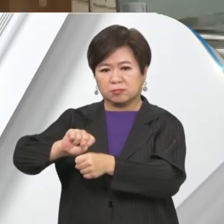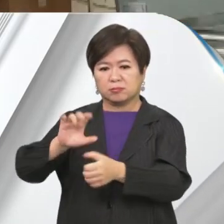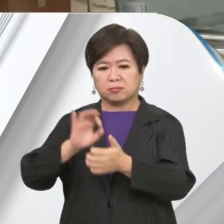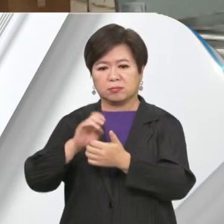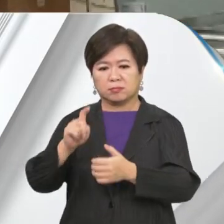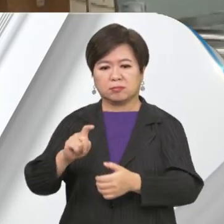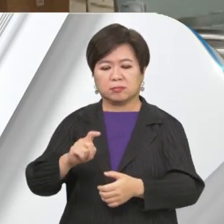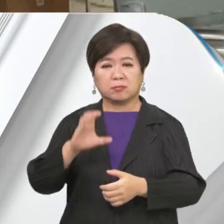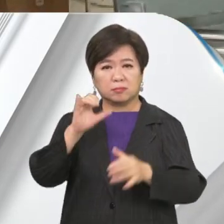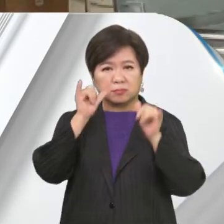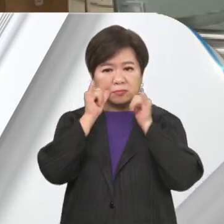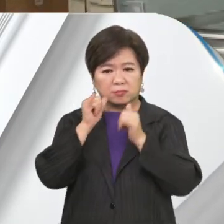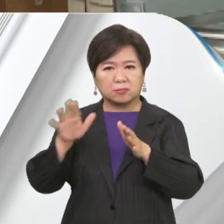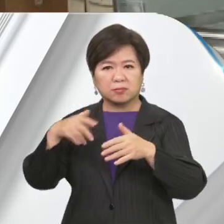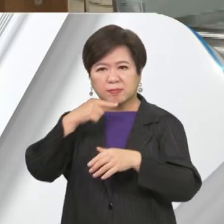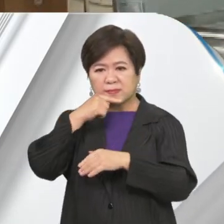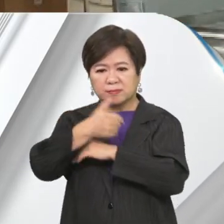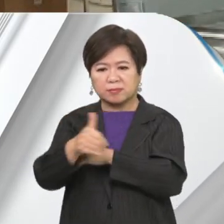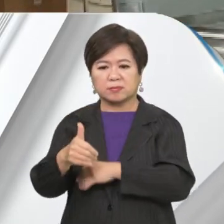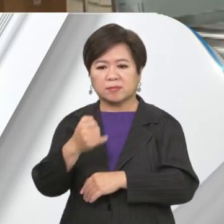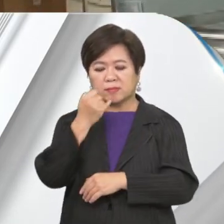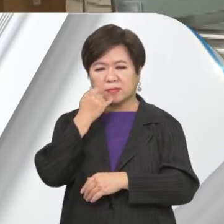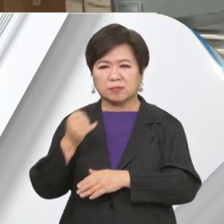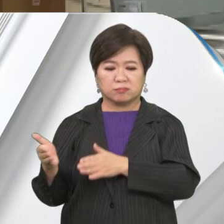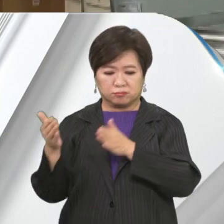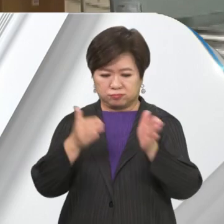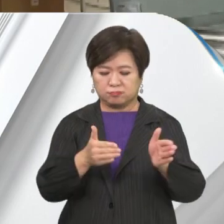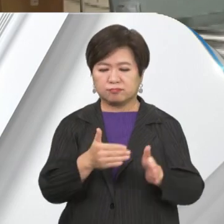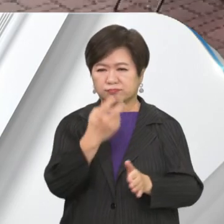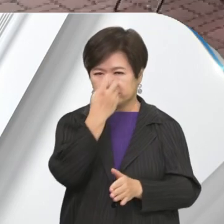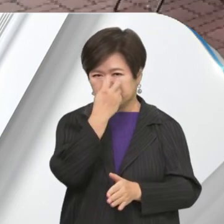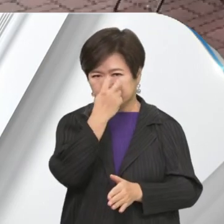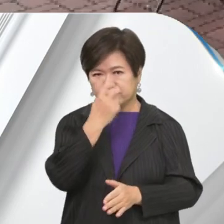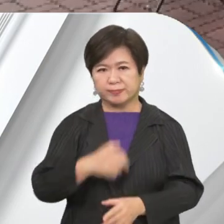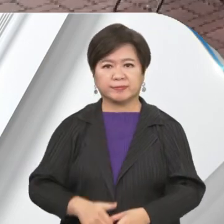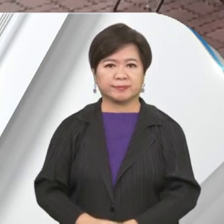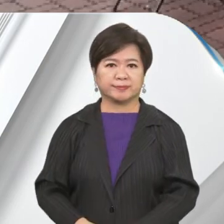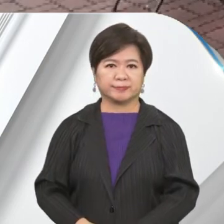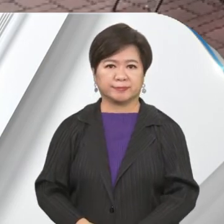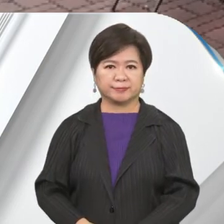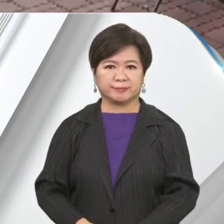同纯影响，民众尊重的落叶体检。下届新闻，潘胜峰屏东报道。